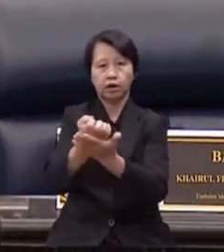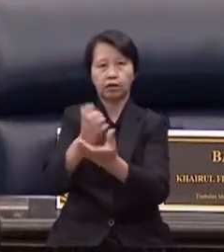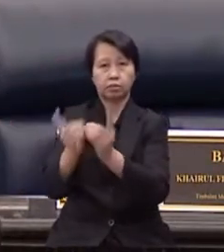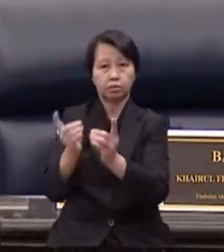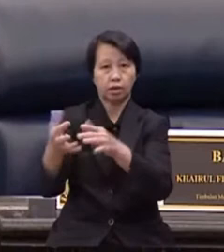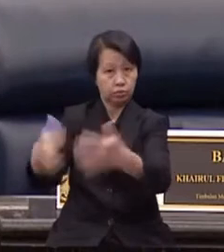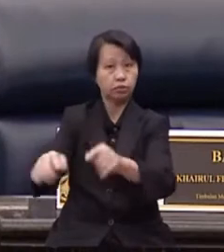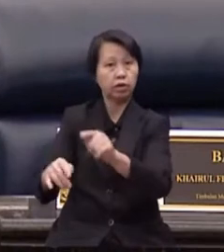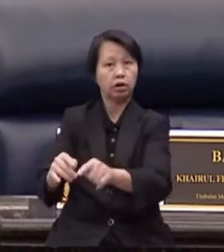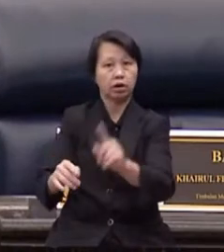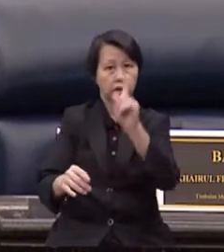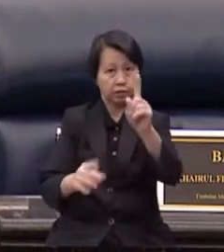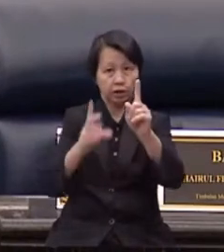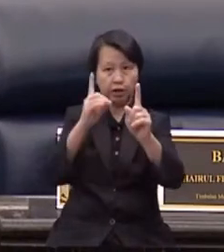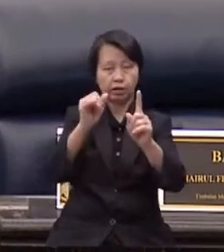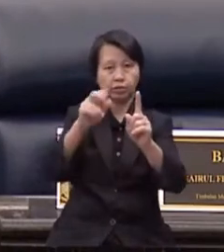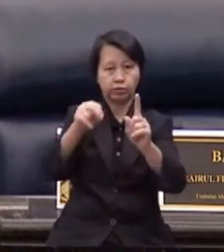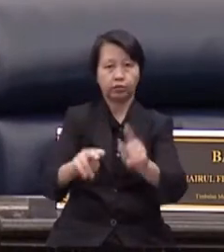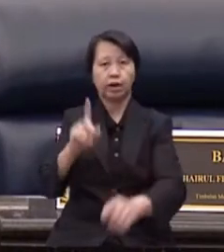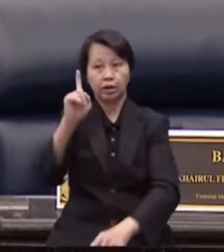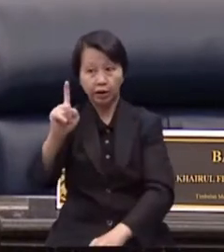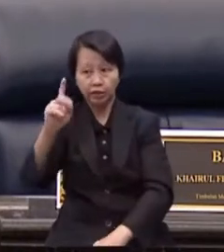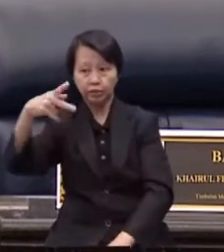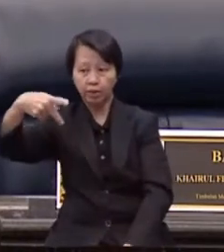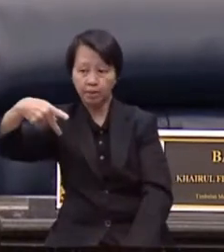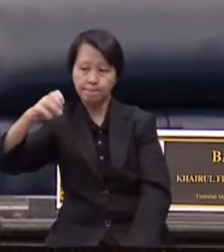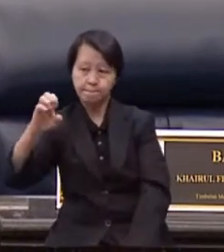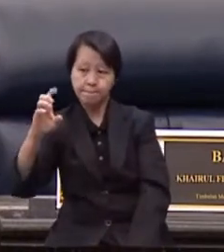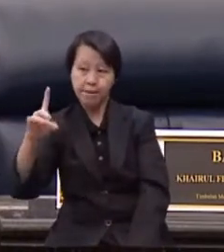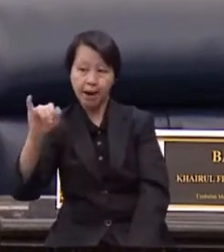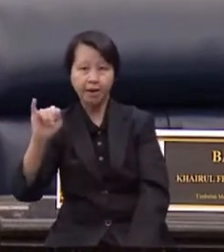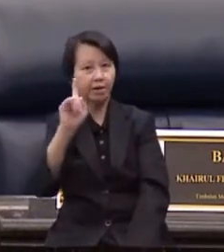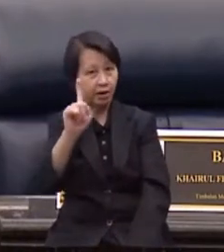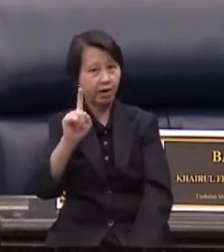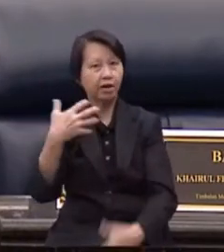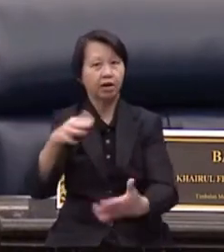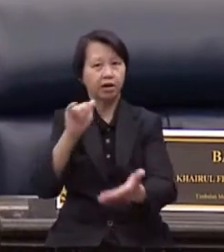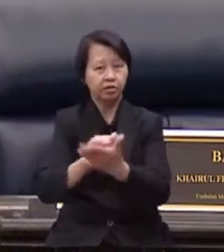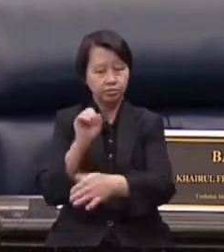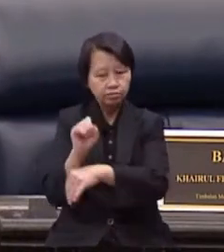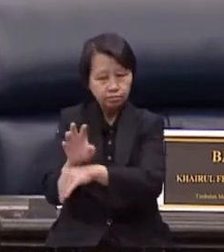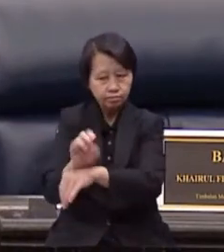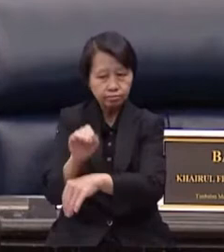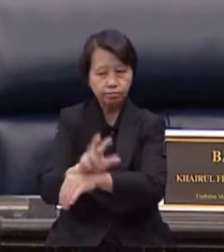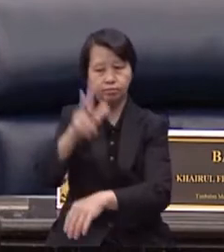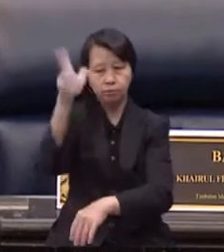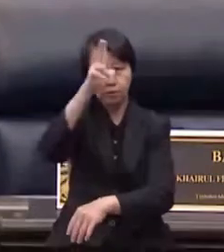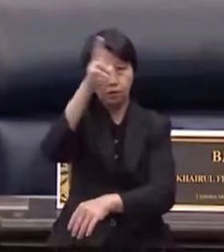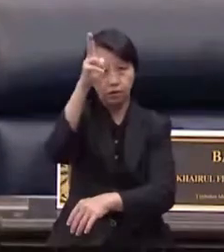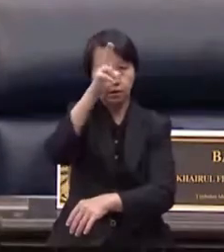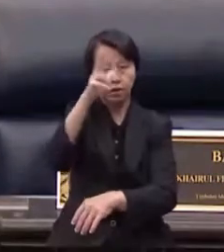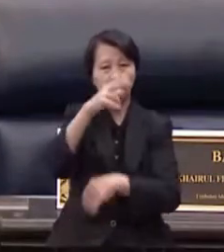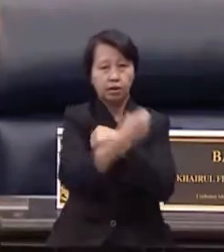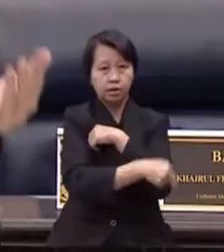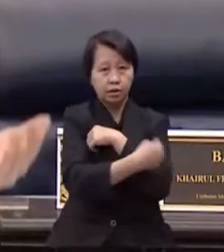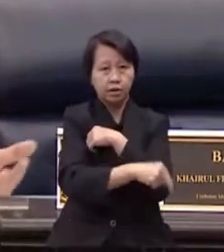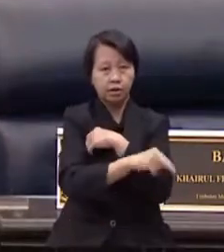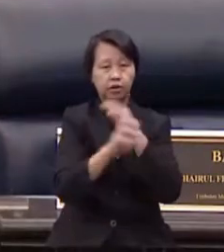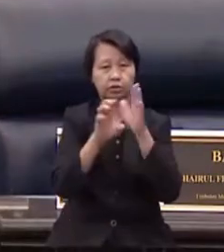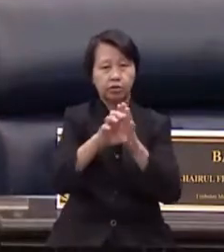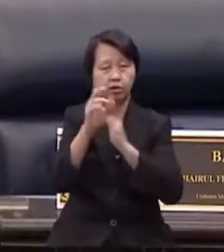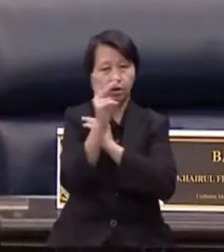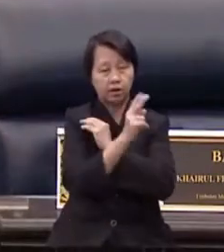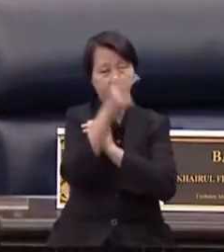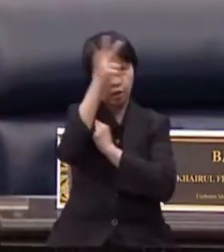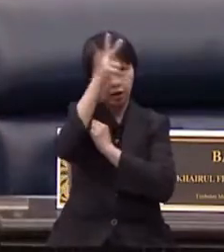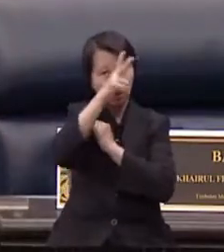semua satu padi jadi itu kami pun juga akanlah membuat konsultasi mengalah kerajaan Negeri seperti la